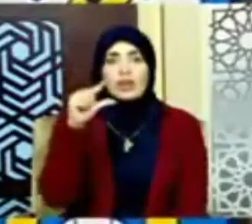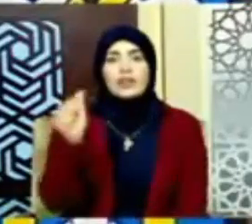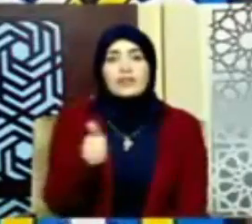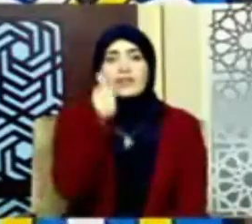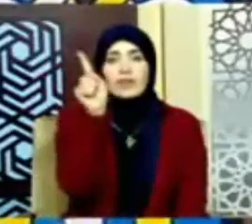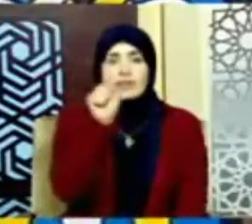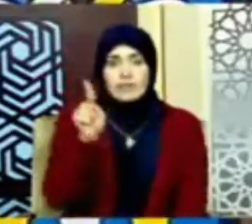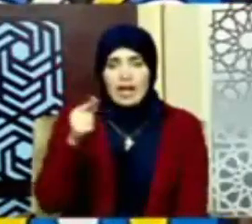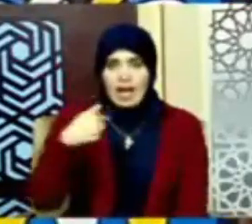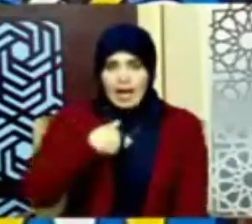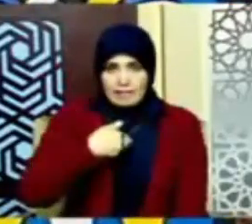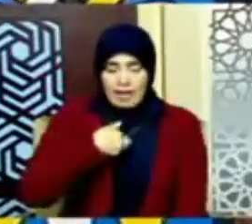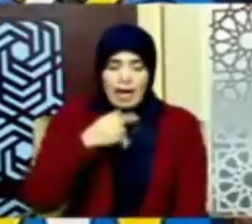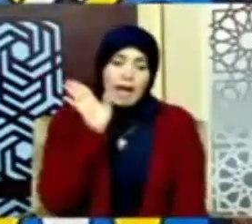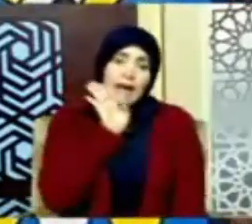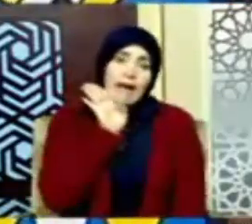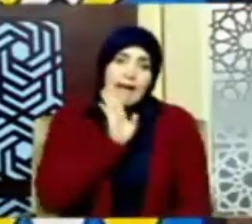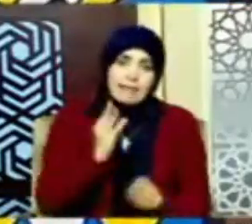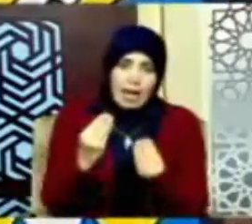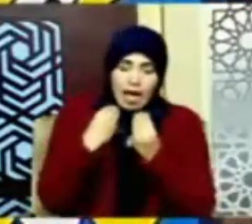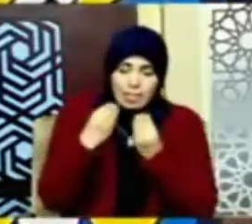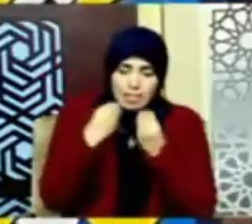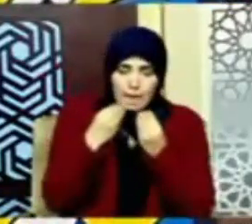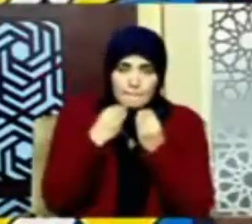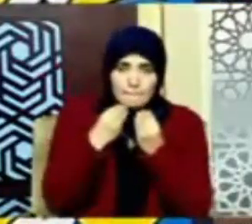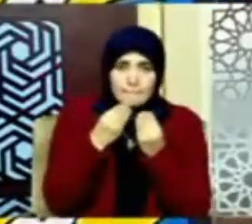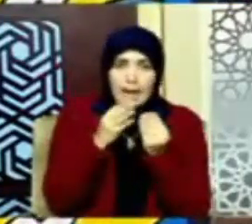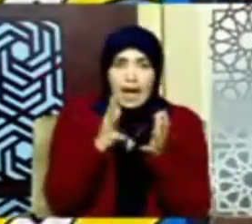لأن أتعلم مسألة